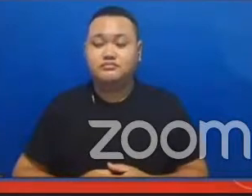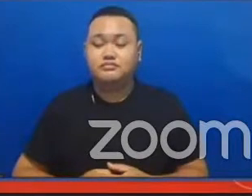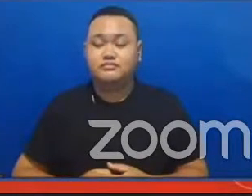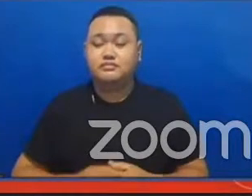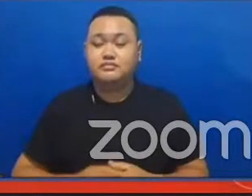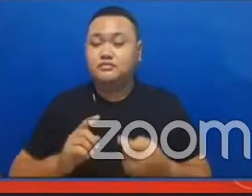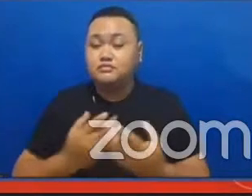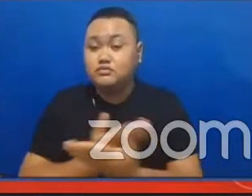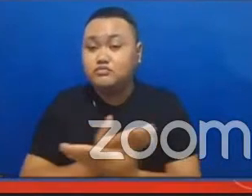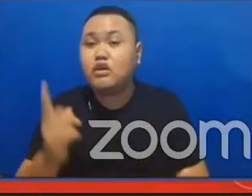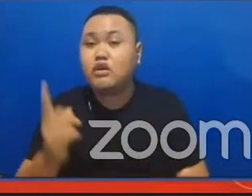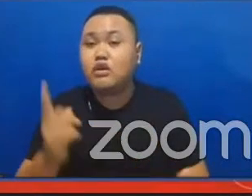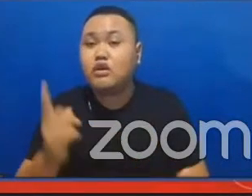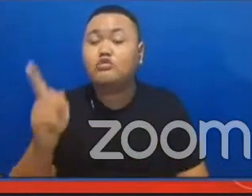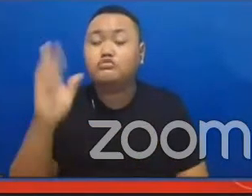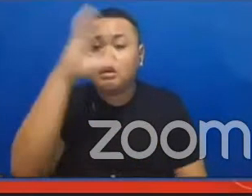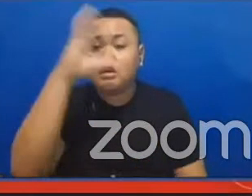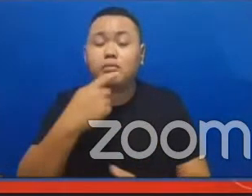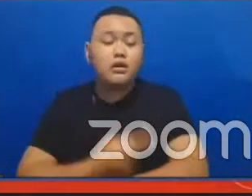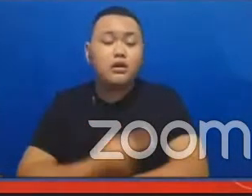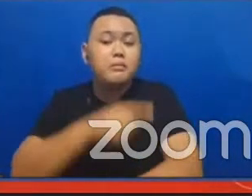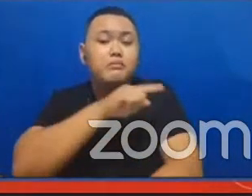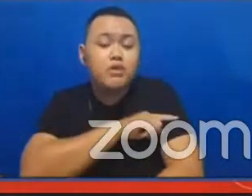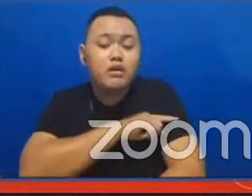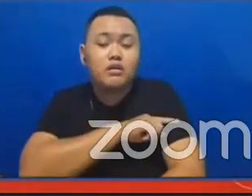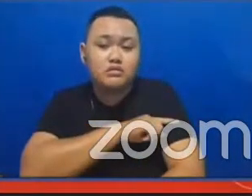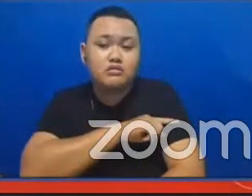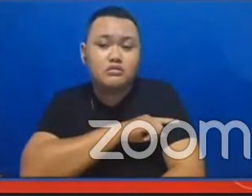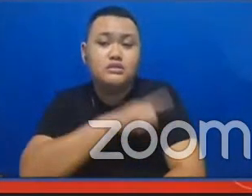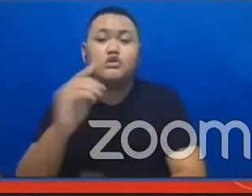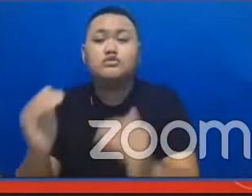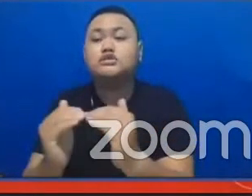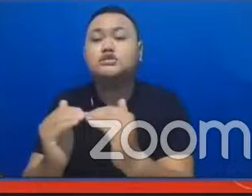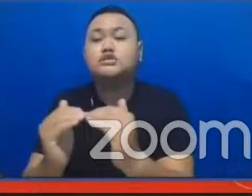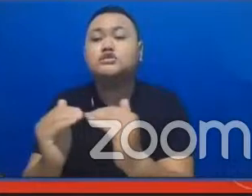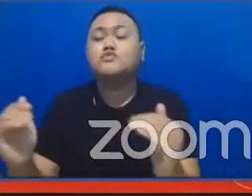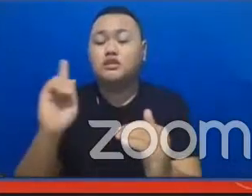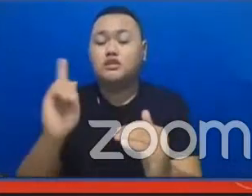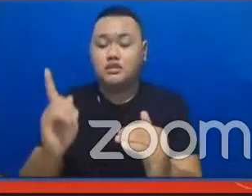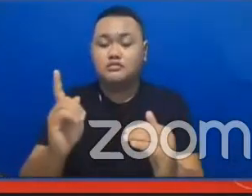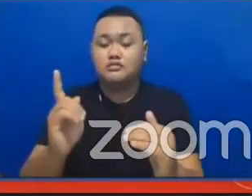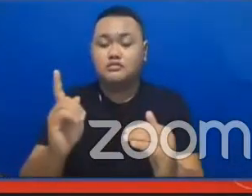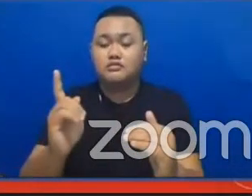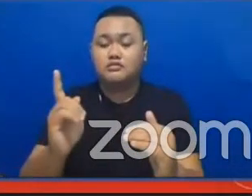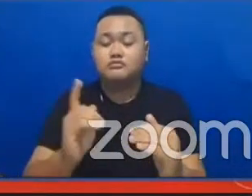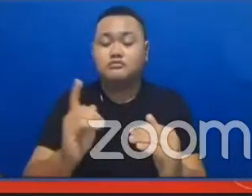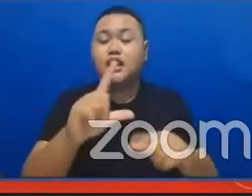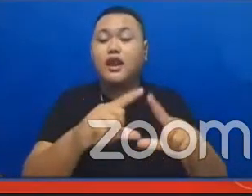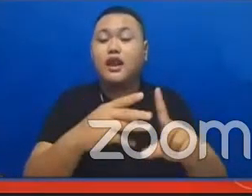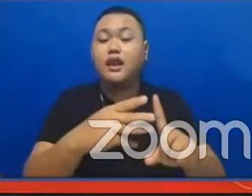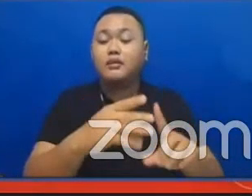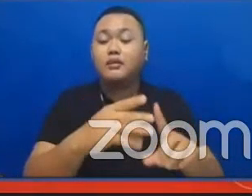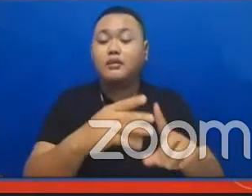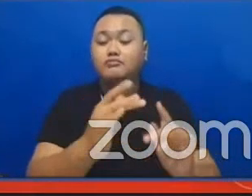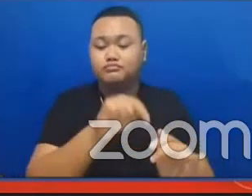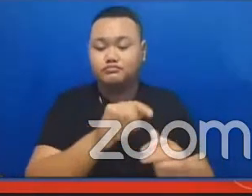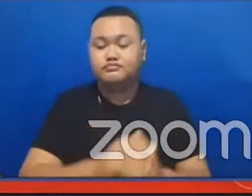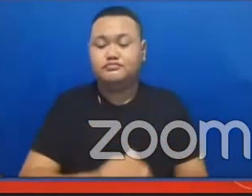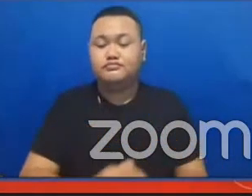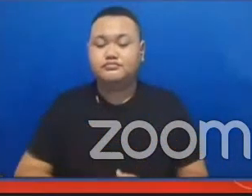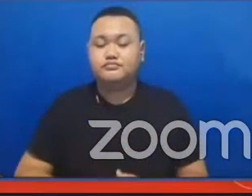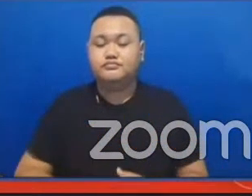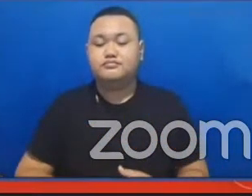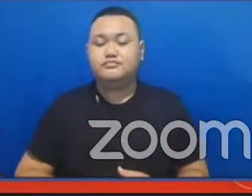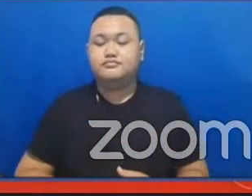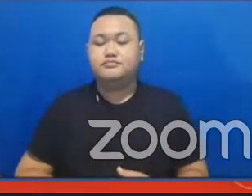kompetensi yang ada sama atau sesuai dengan level tersebut. Jadi ada perencanaan duluan, perencanaan penting. Nah,